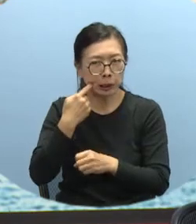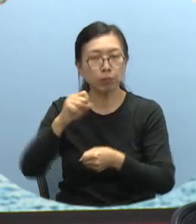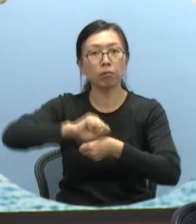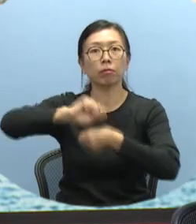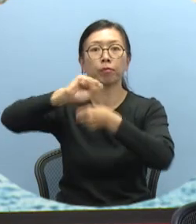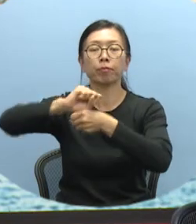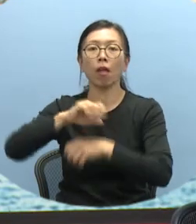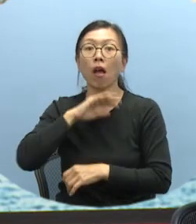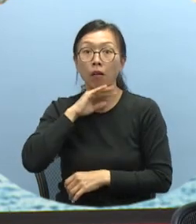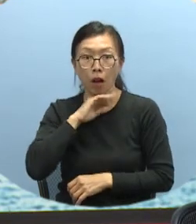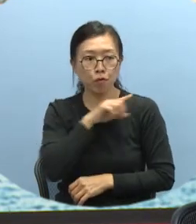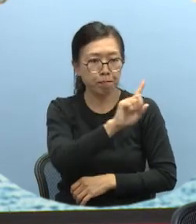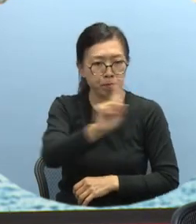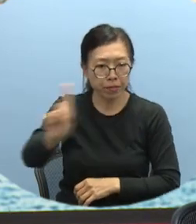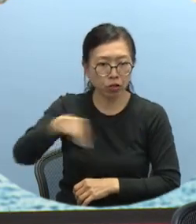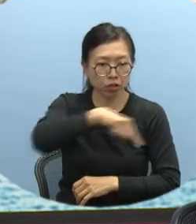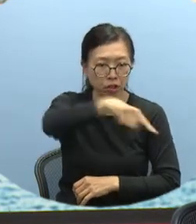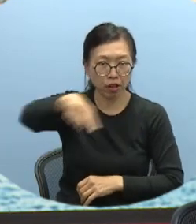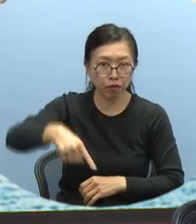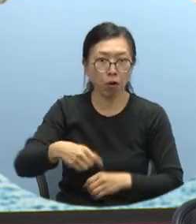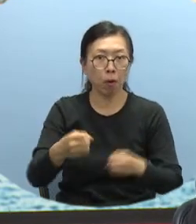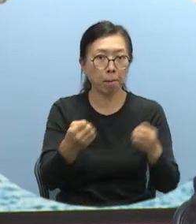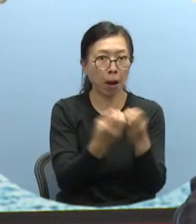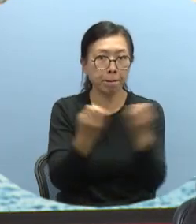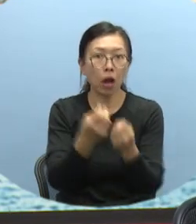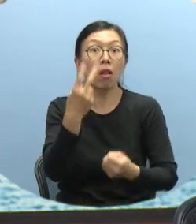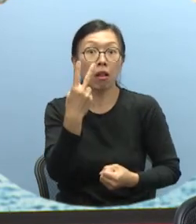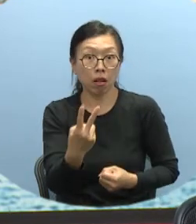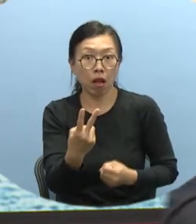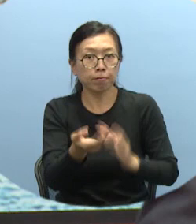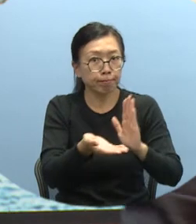一個工作場所出現兩宗或者以